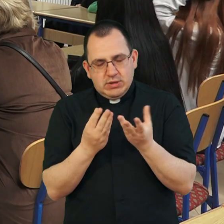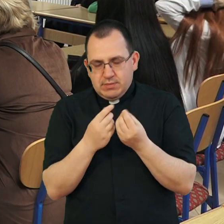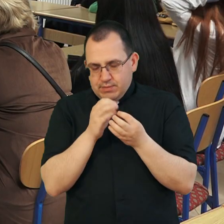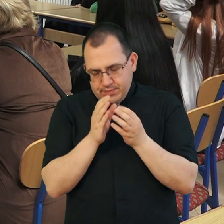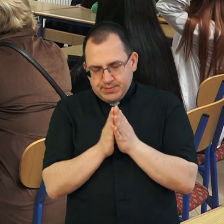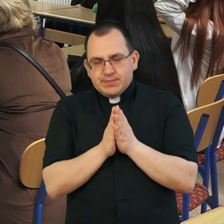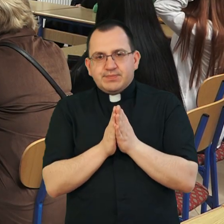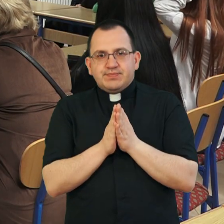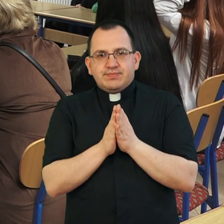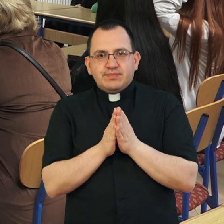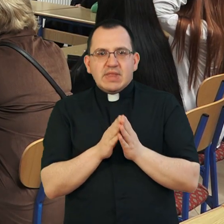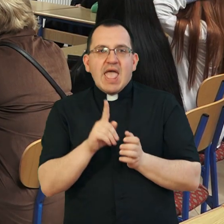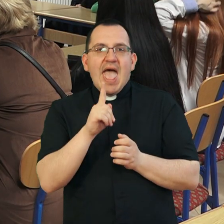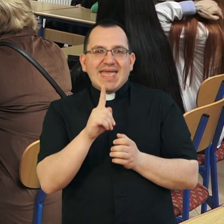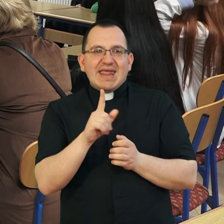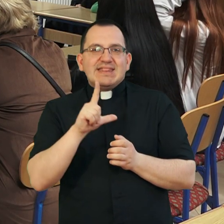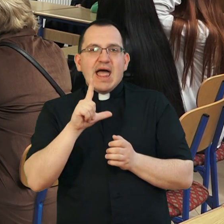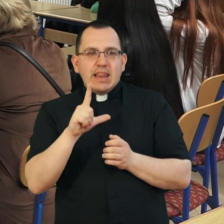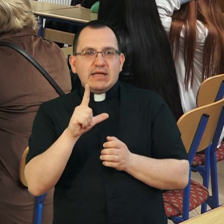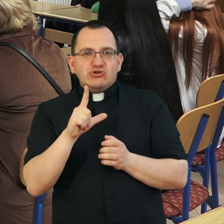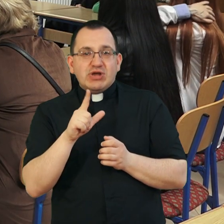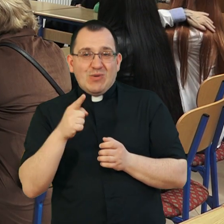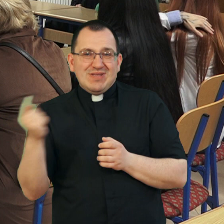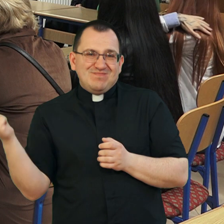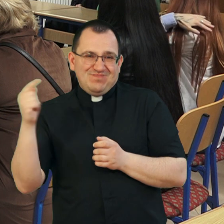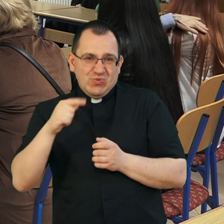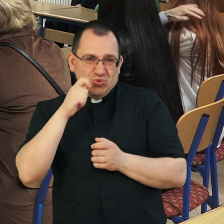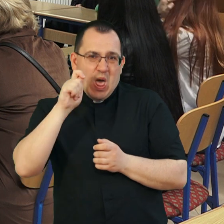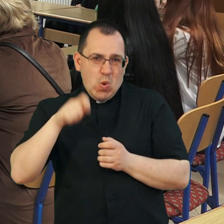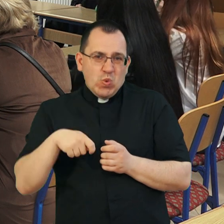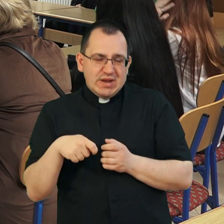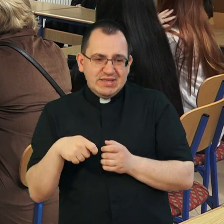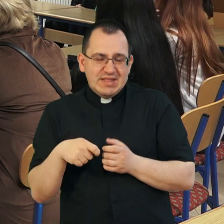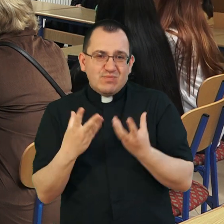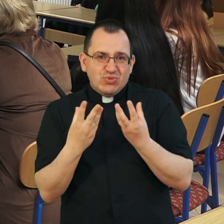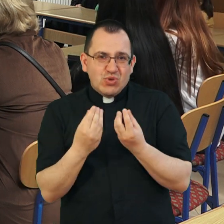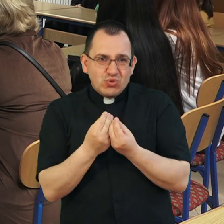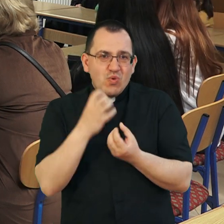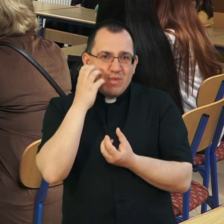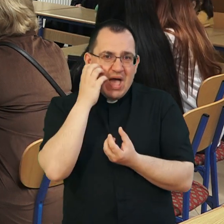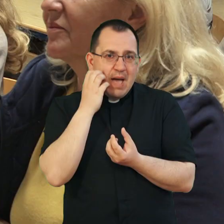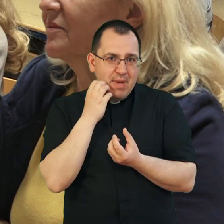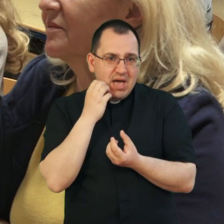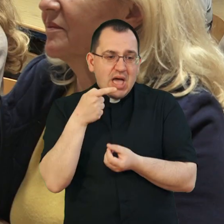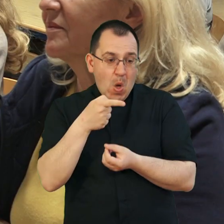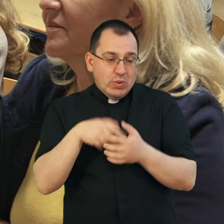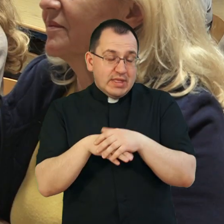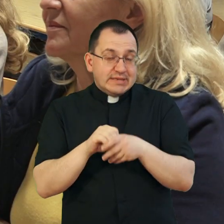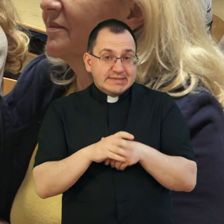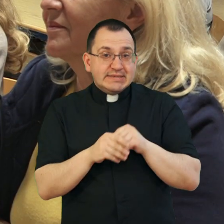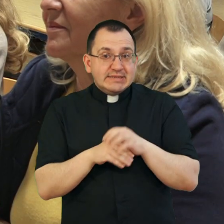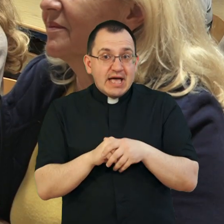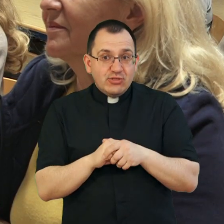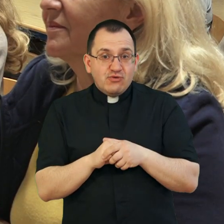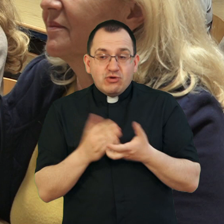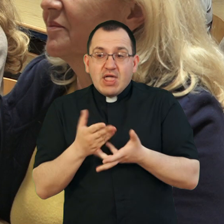svijetu. Irina Lenčak izbjegla iz Ukrajine sa svojom bakom koja ima 78 godina, zadovoljna je smještajem i